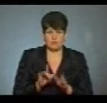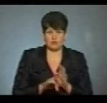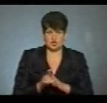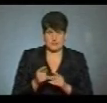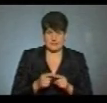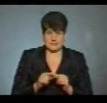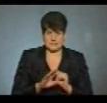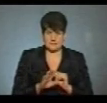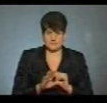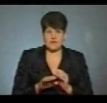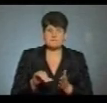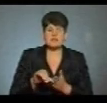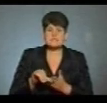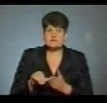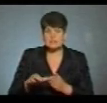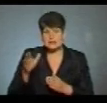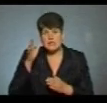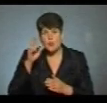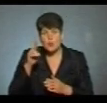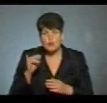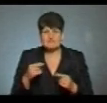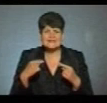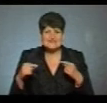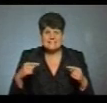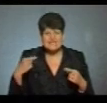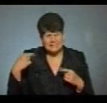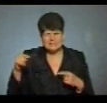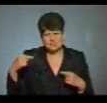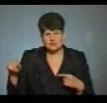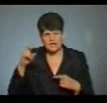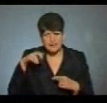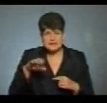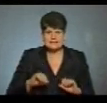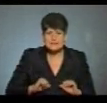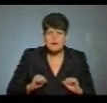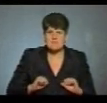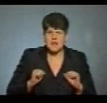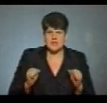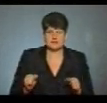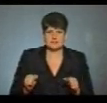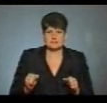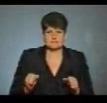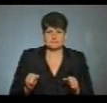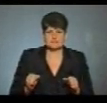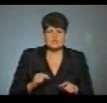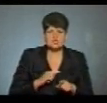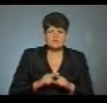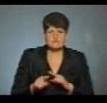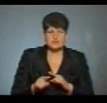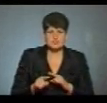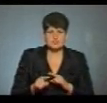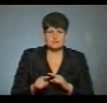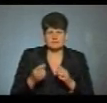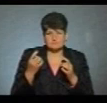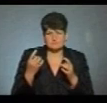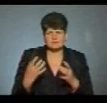це представники науковці інших країн намагалися, ну, швидше за все, емпірично,